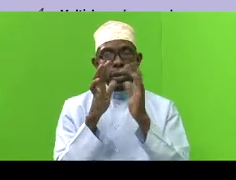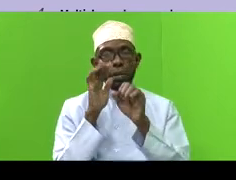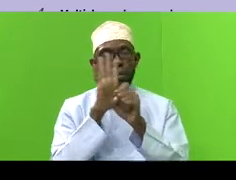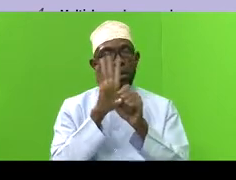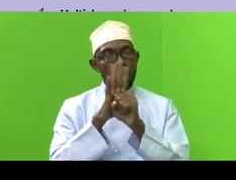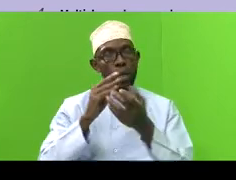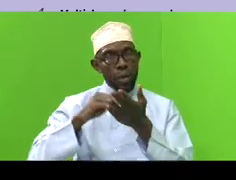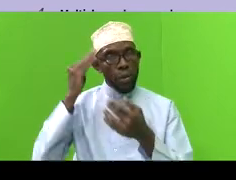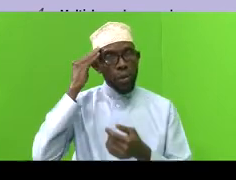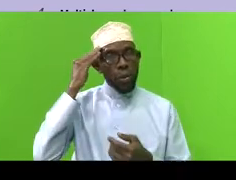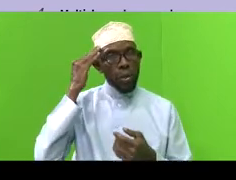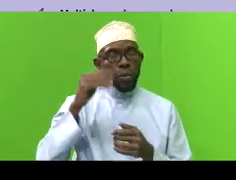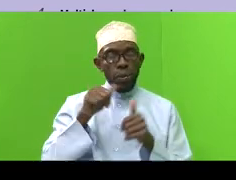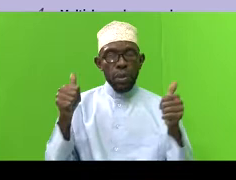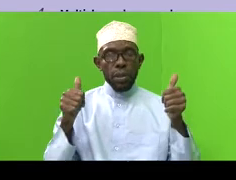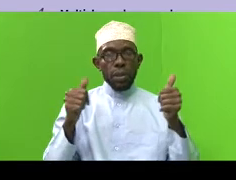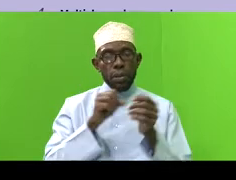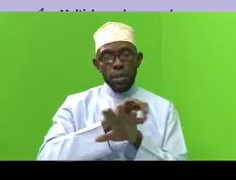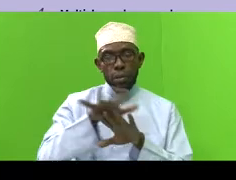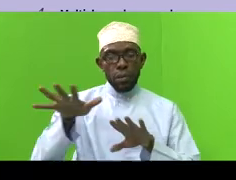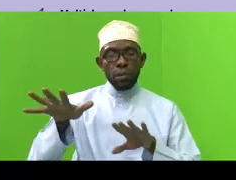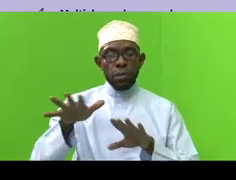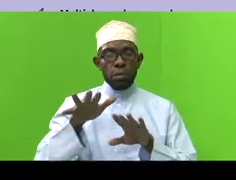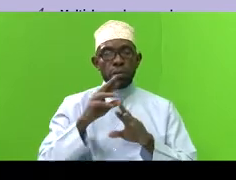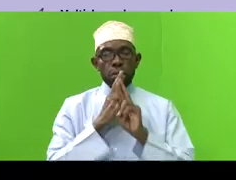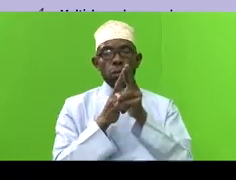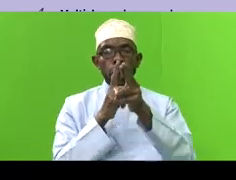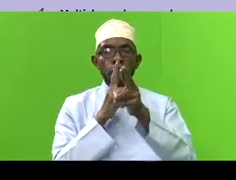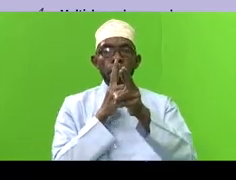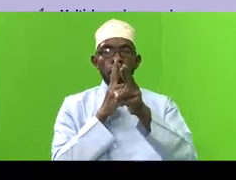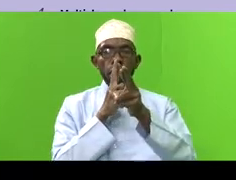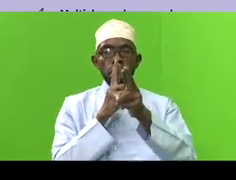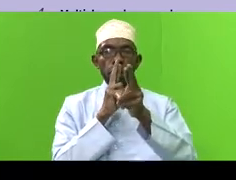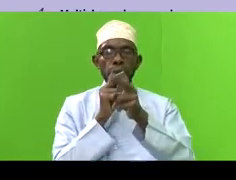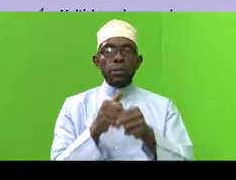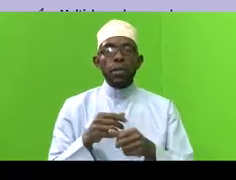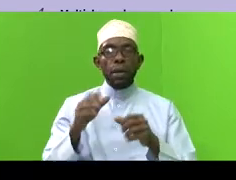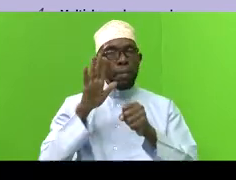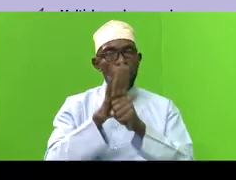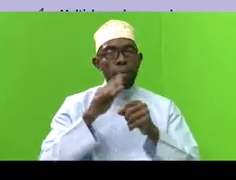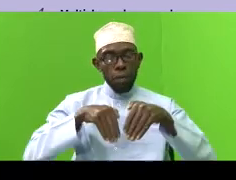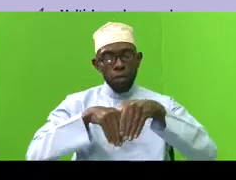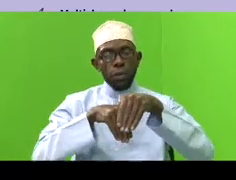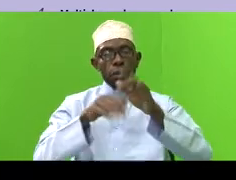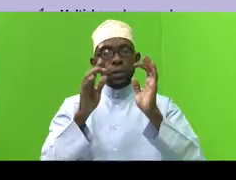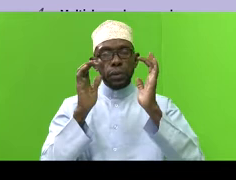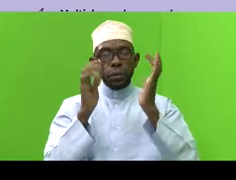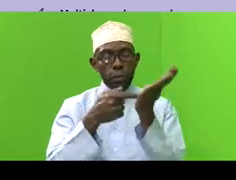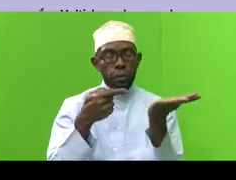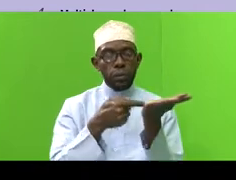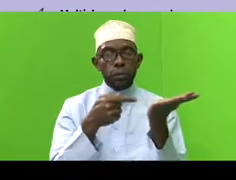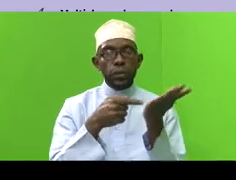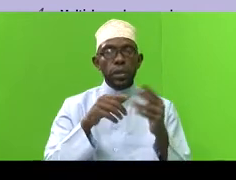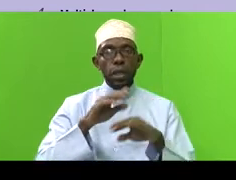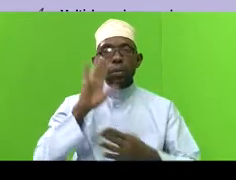umaarufu sana katika kueneza habari. Unaweza kupata mwanahabari ana wafuasi wengi katika mtandao hata kuliko